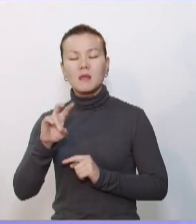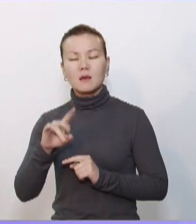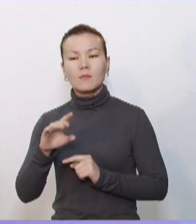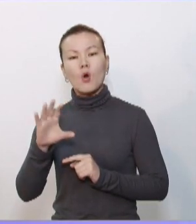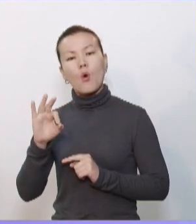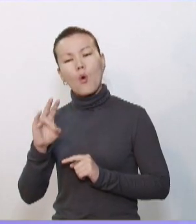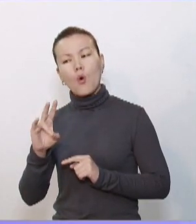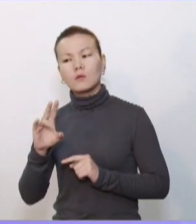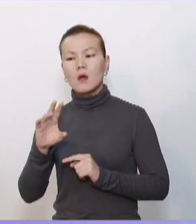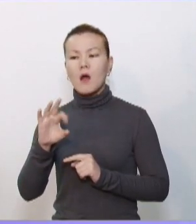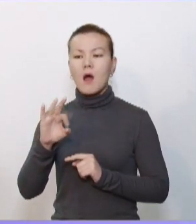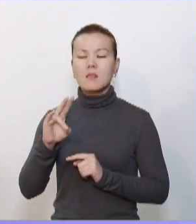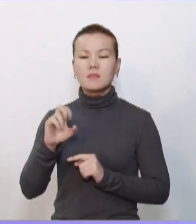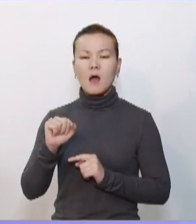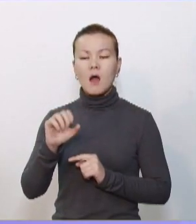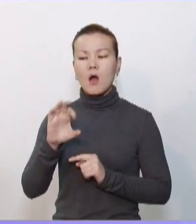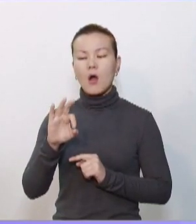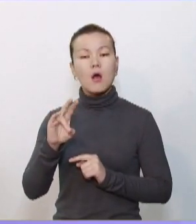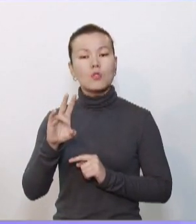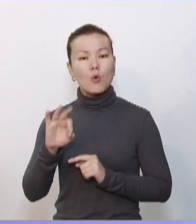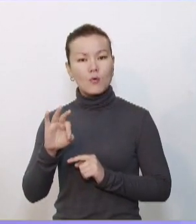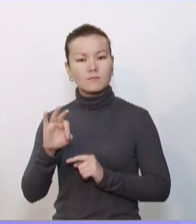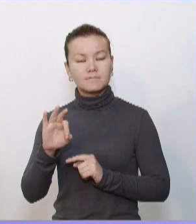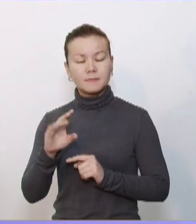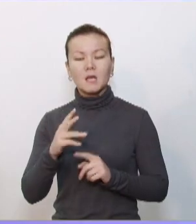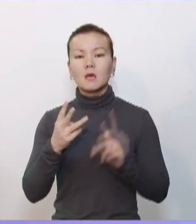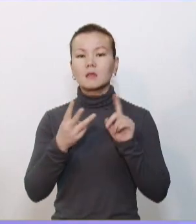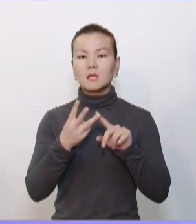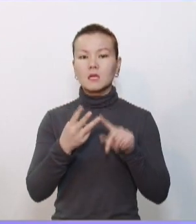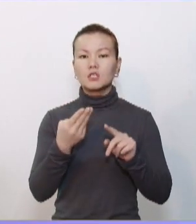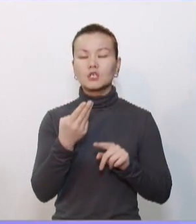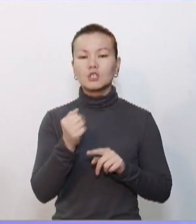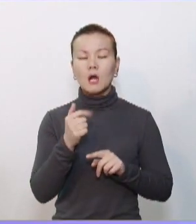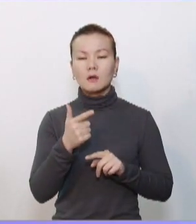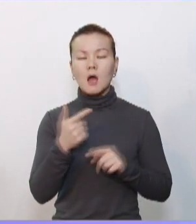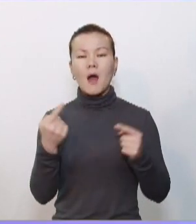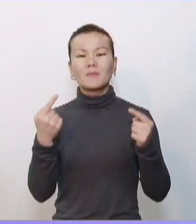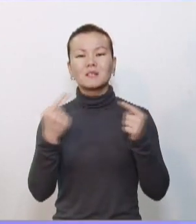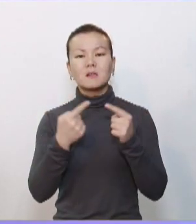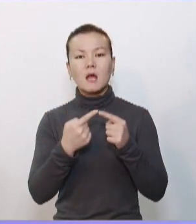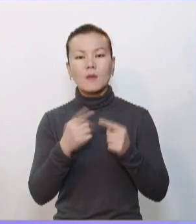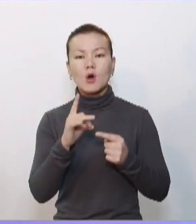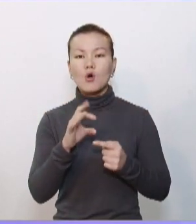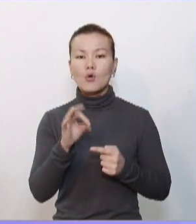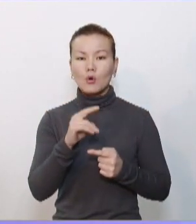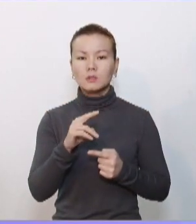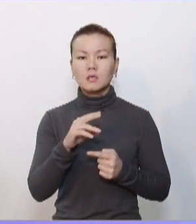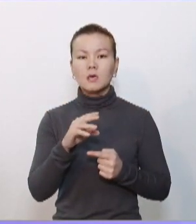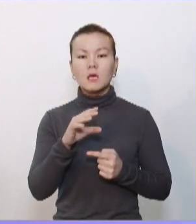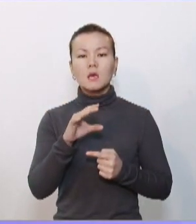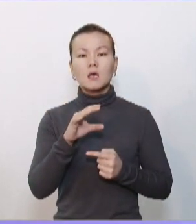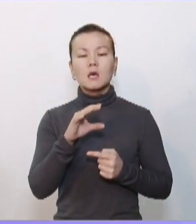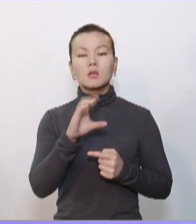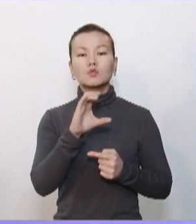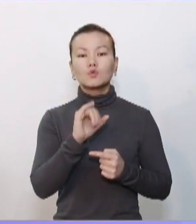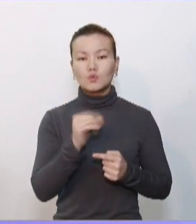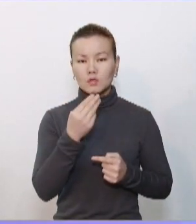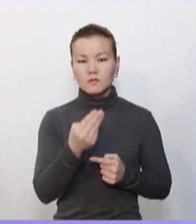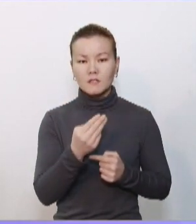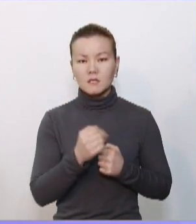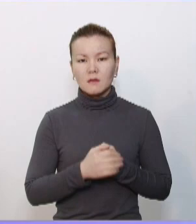она, оно. И третий шаг. Определяем род имени